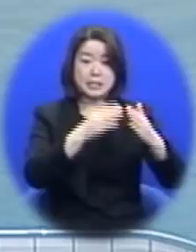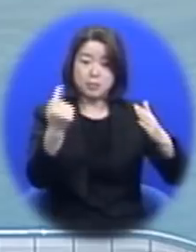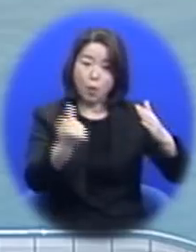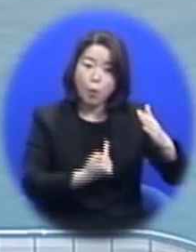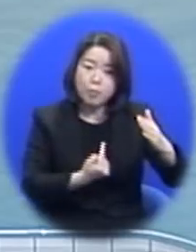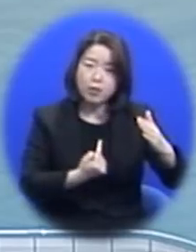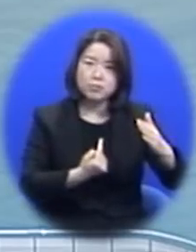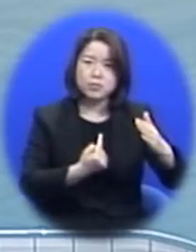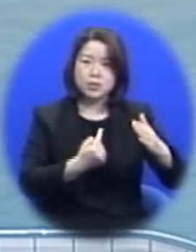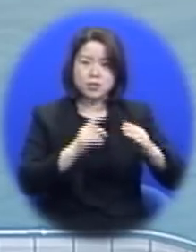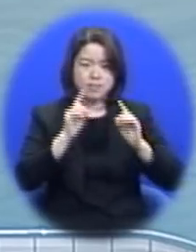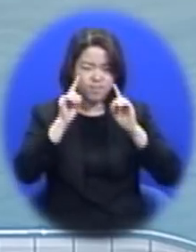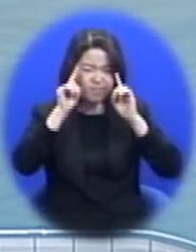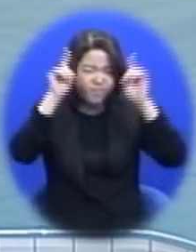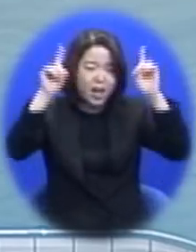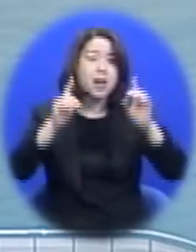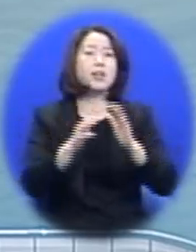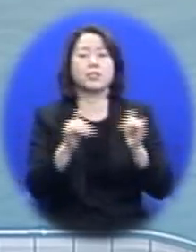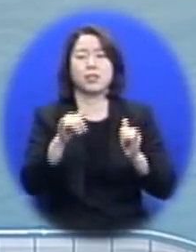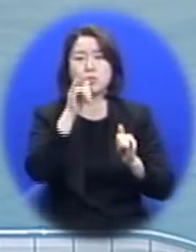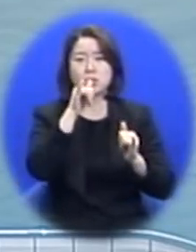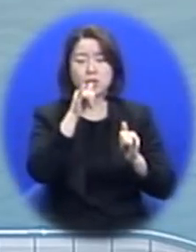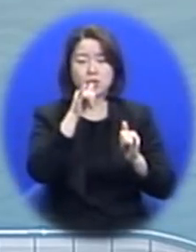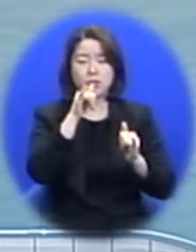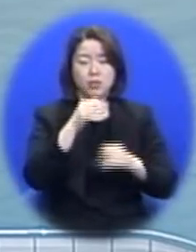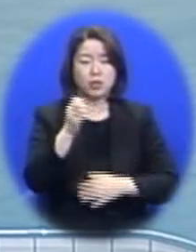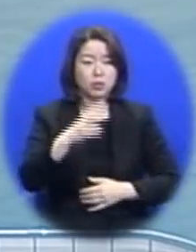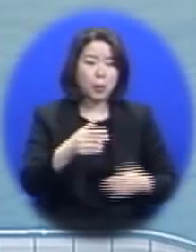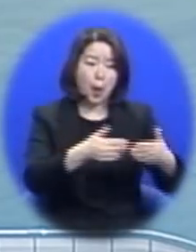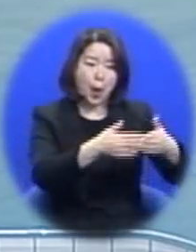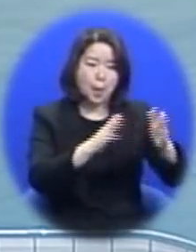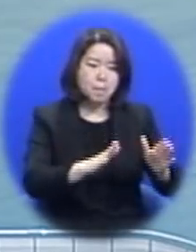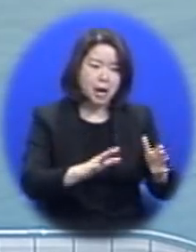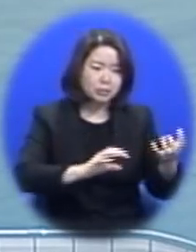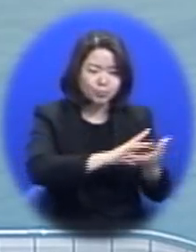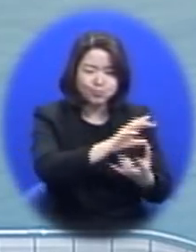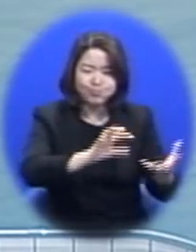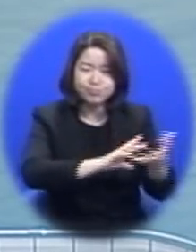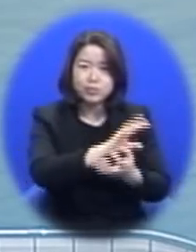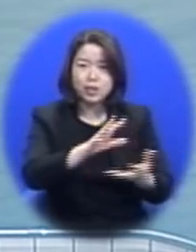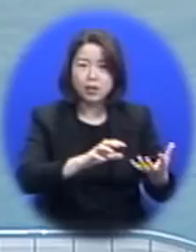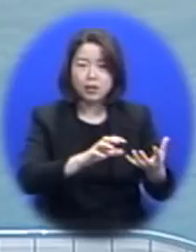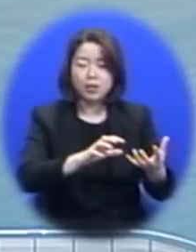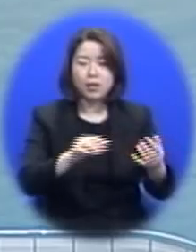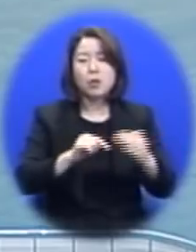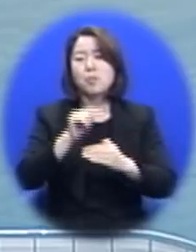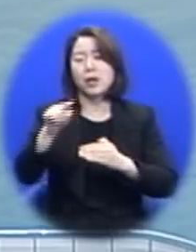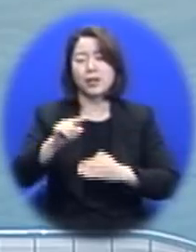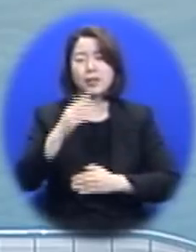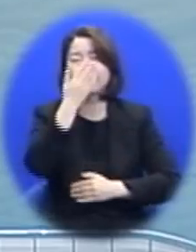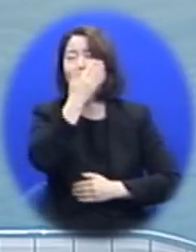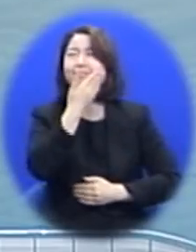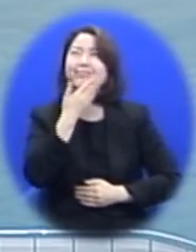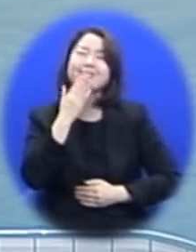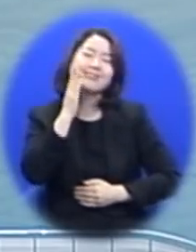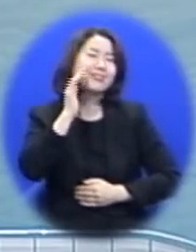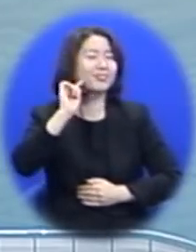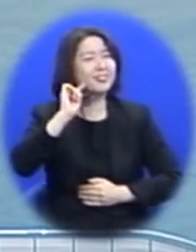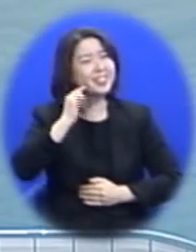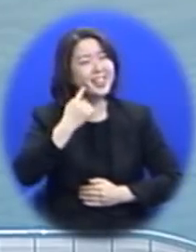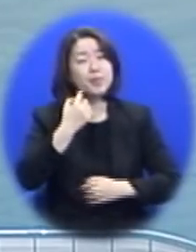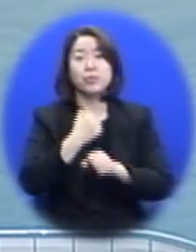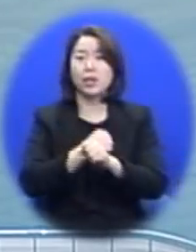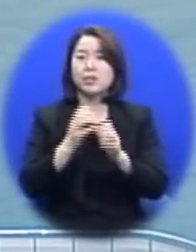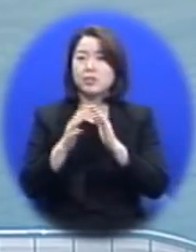있습니다. 방은 어질러놓고 화장은 또 이쁘게 하고 다니는 사람이 있어요.